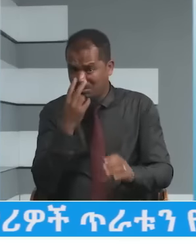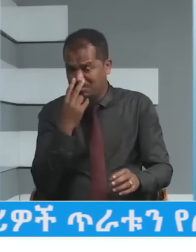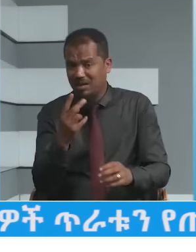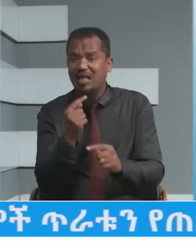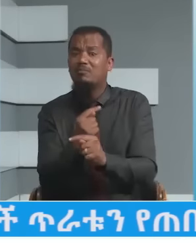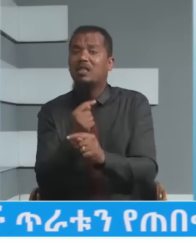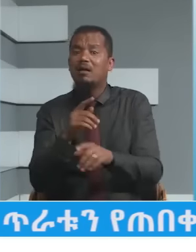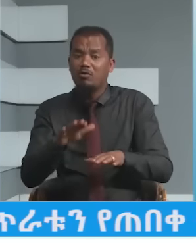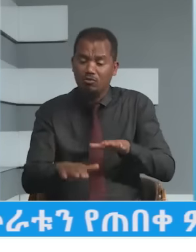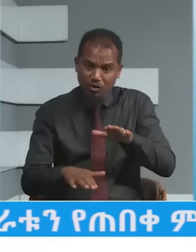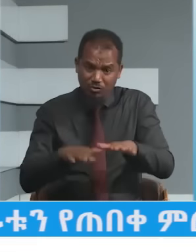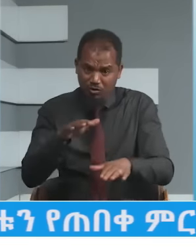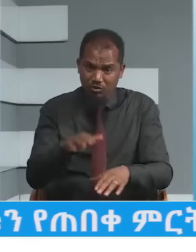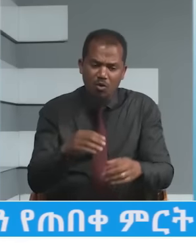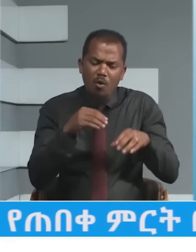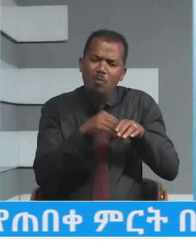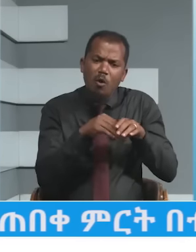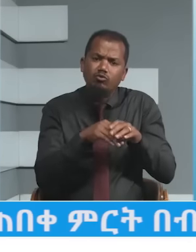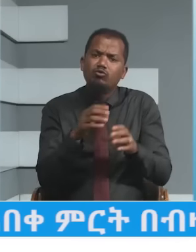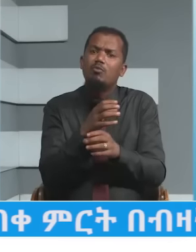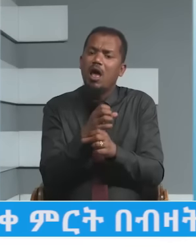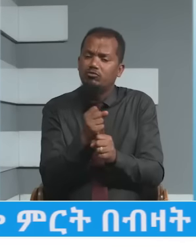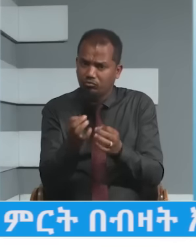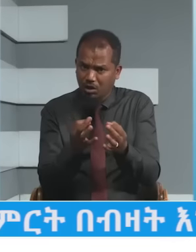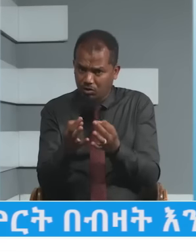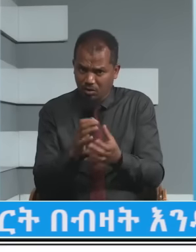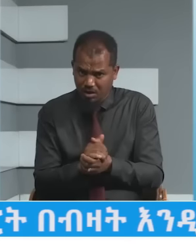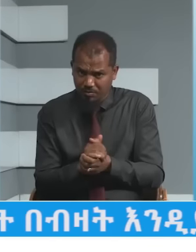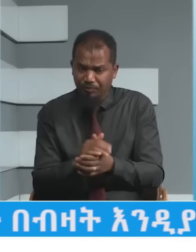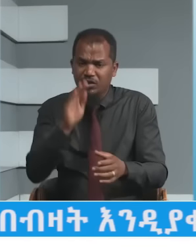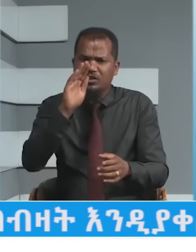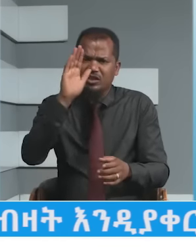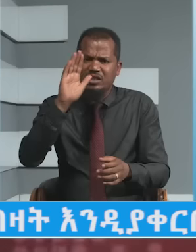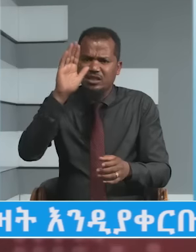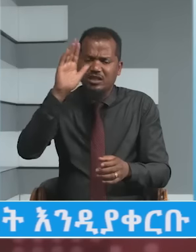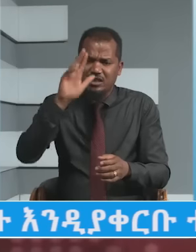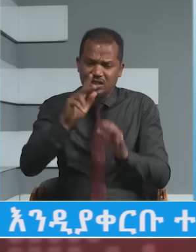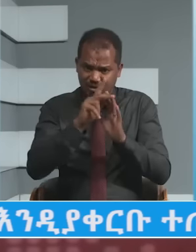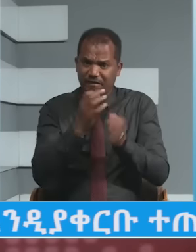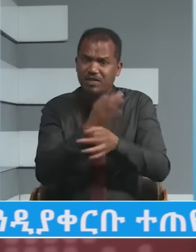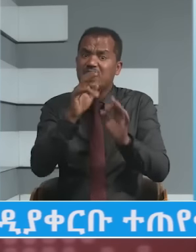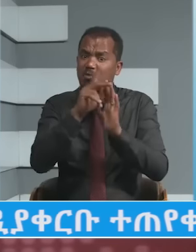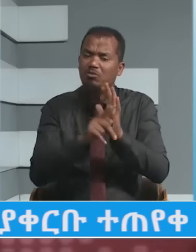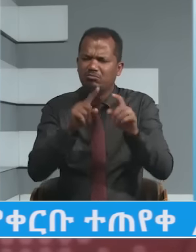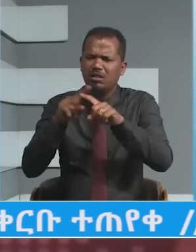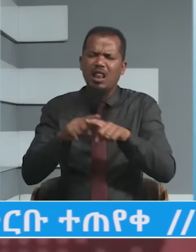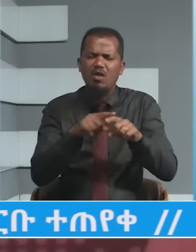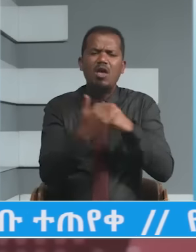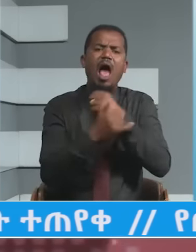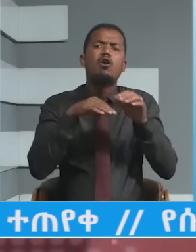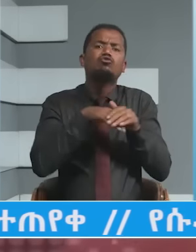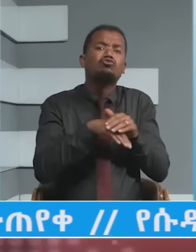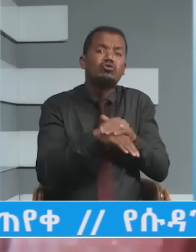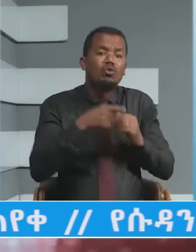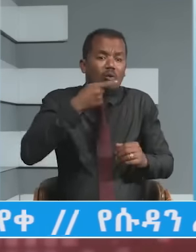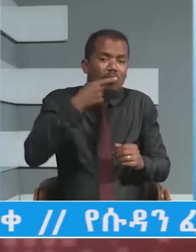በተመለከተ የሚተገበሩ ርምጃዎች በውስጡ መያዙ ተገልጿል። የሽግግር ፍትህ ፖሊሲ ወደ ተለያዩ የሀገር ውስጥ